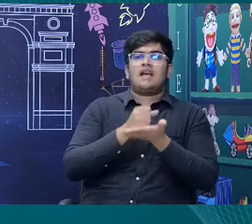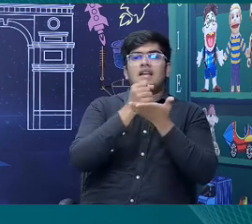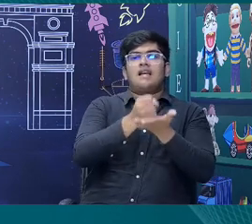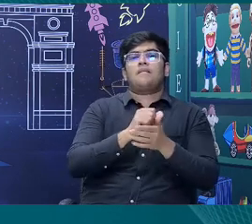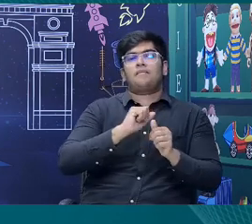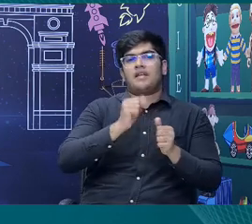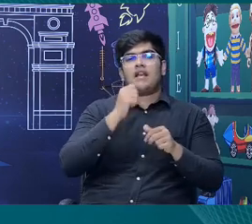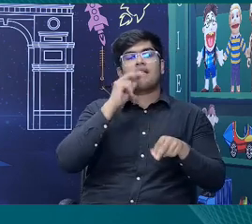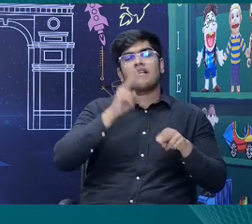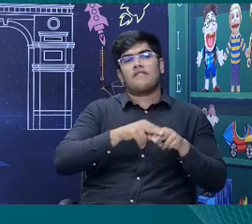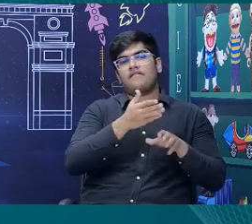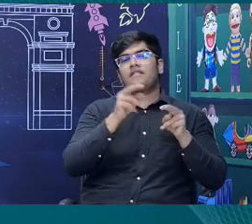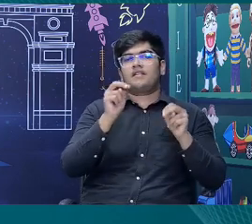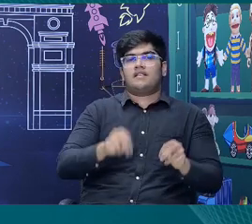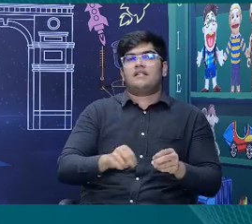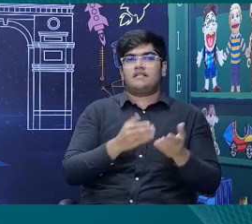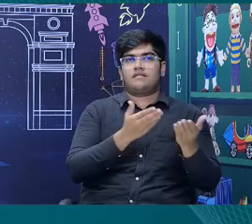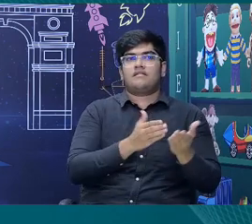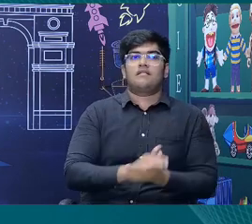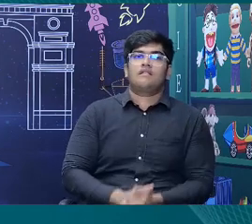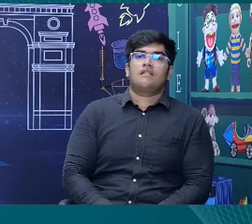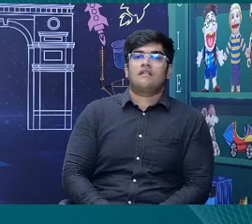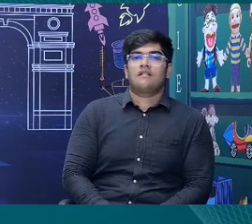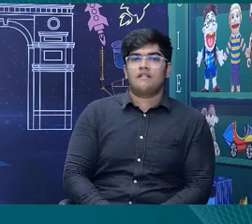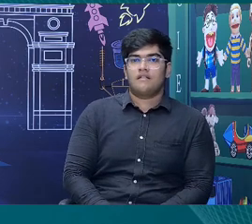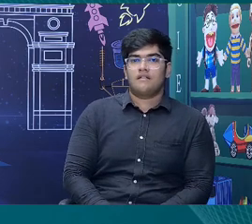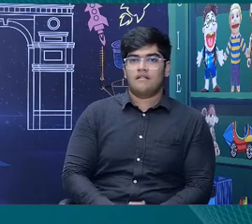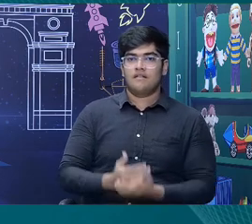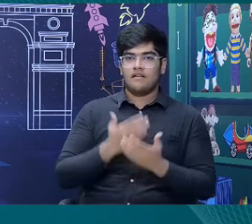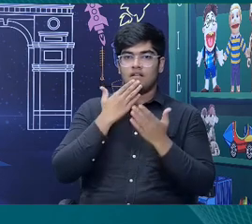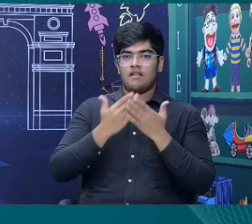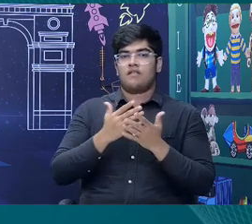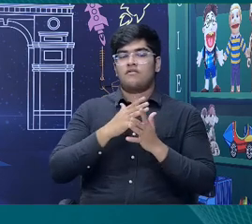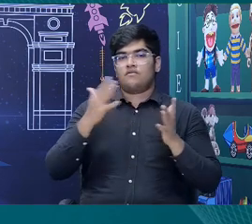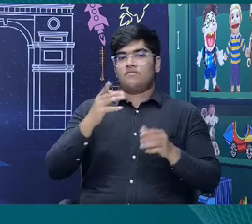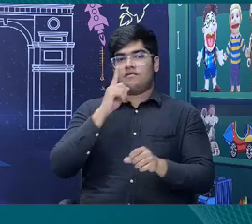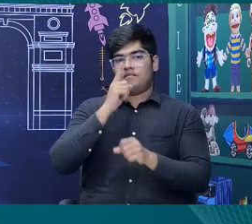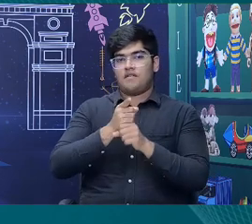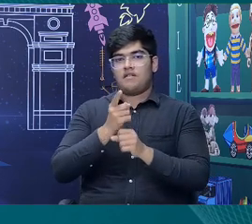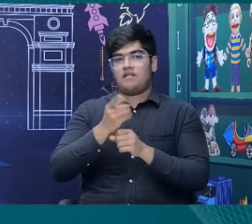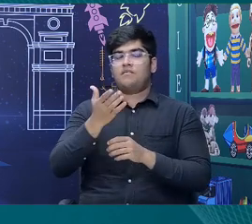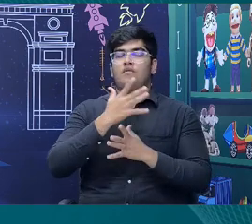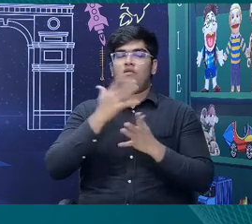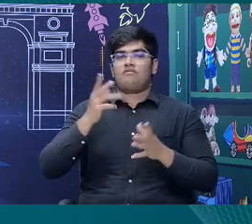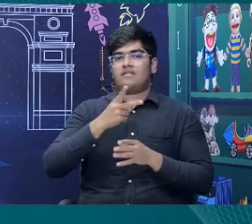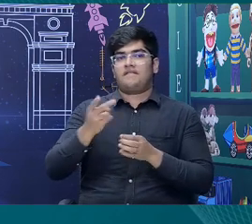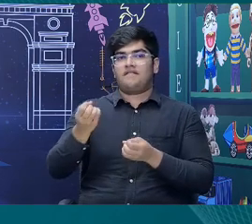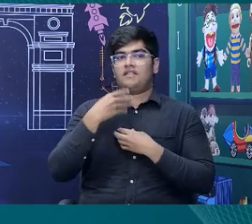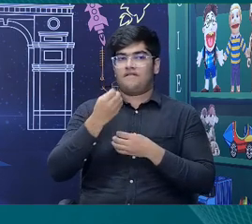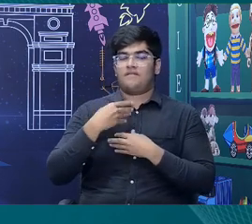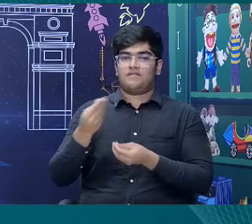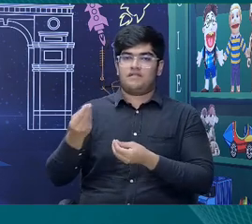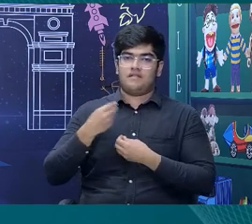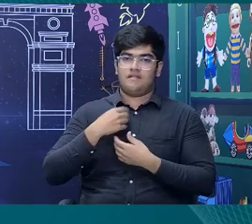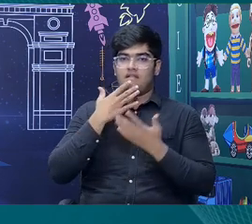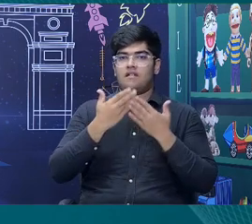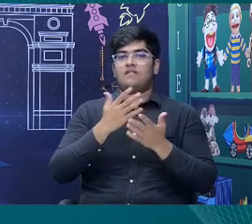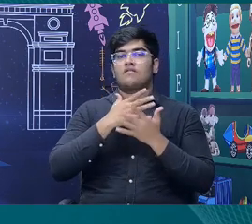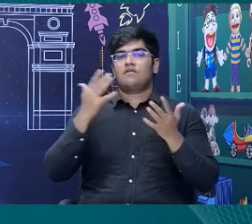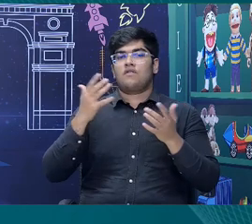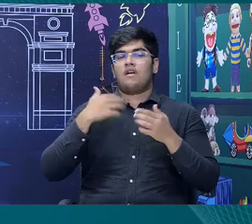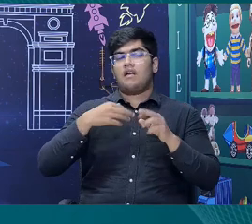जरूरत है उस फील्ड के लिए बहुत-बहुत शुक्रिया मैम हमारे साथ जुड़ने के लिए और ये तमाम जानकारी हमारे साथ साझा करने के लिए एंड आई